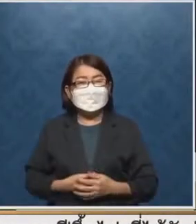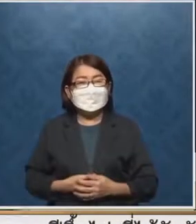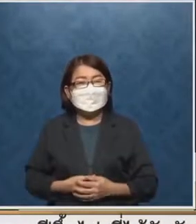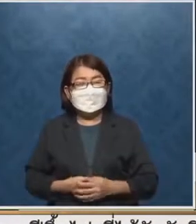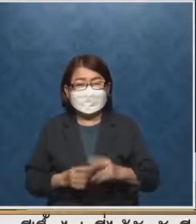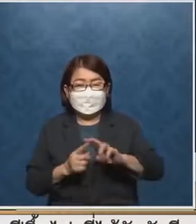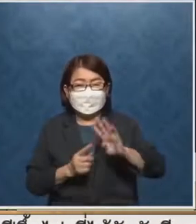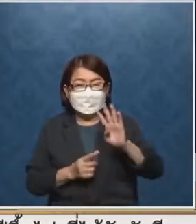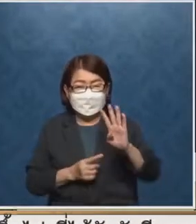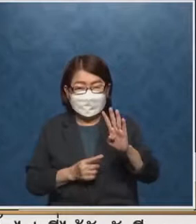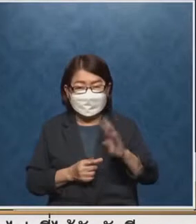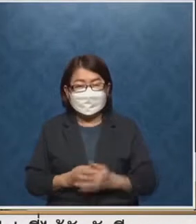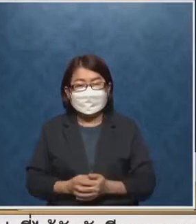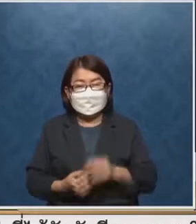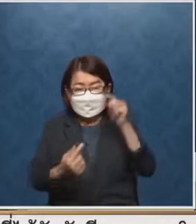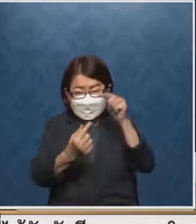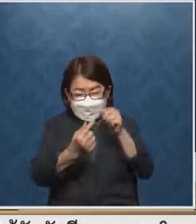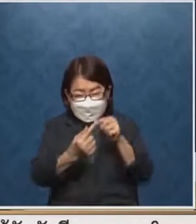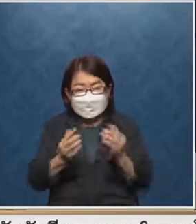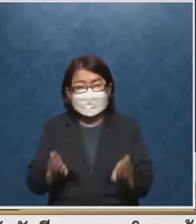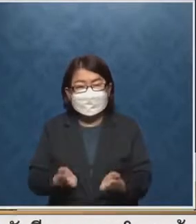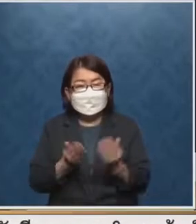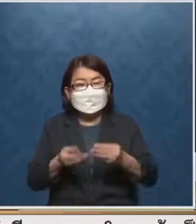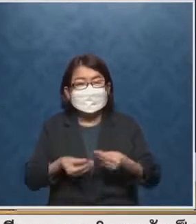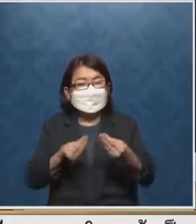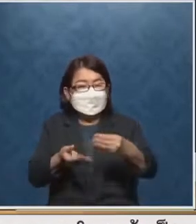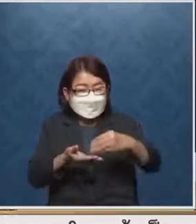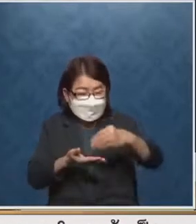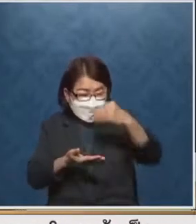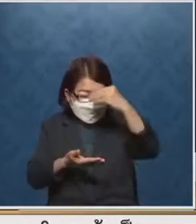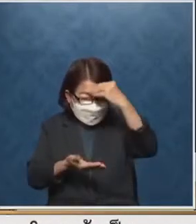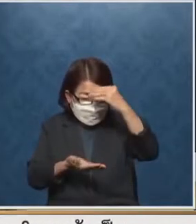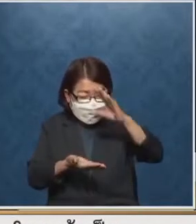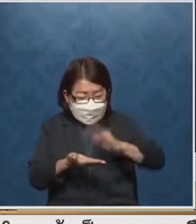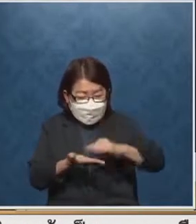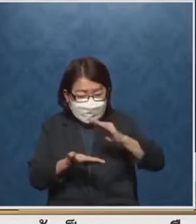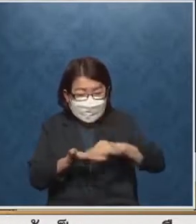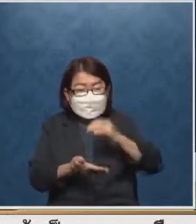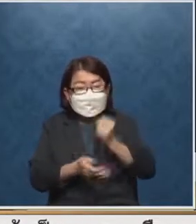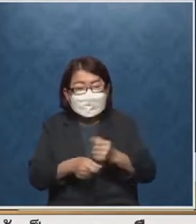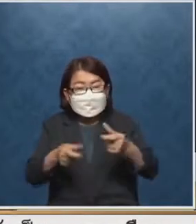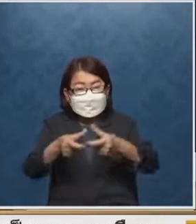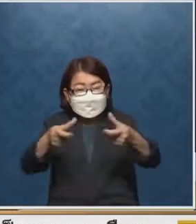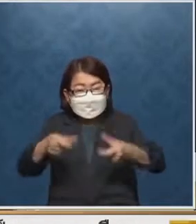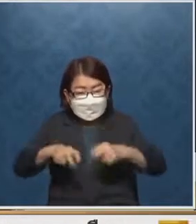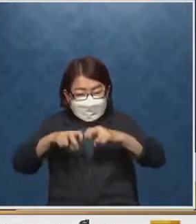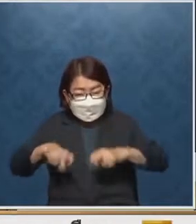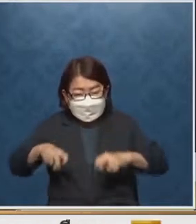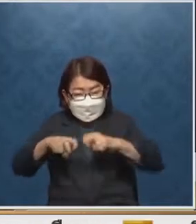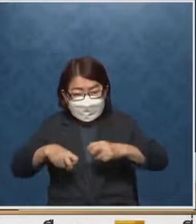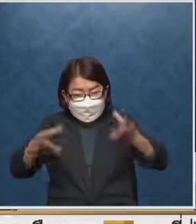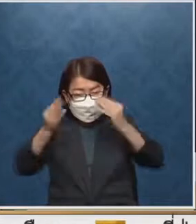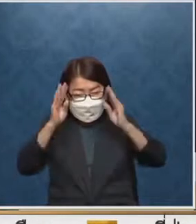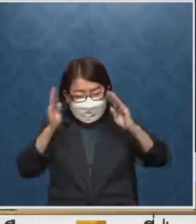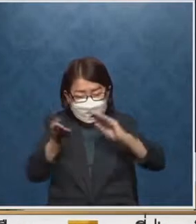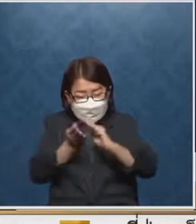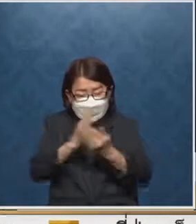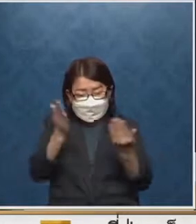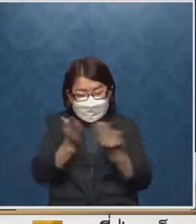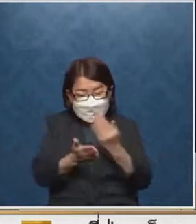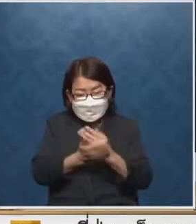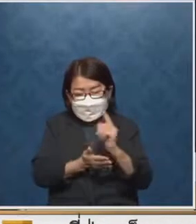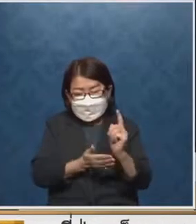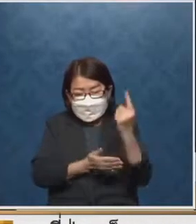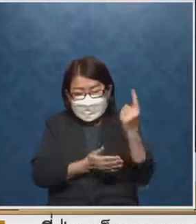ประการที่4นะครับมุ่งส่งเสริมการศึกษาวิจัยพัฒนาองค์ความรู้และนวัตกรรมเพื่อพัฒนาสื่